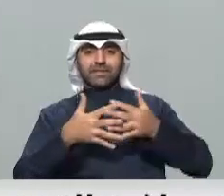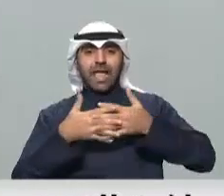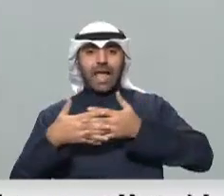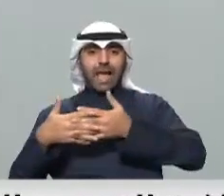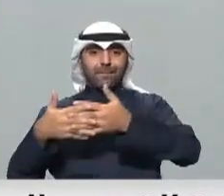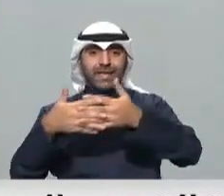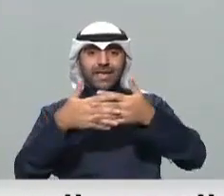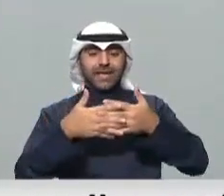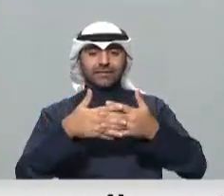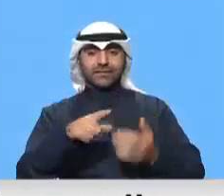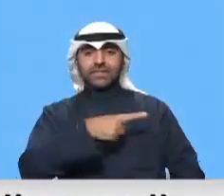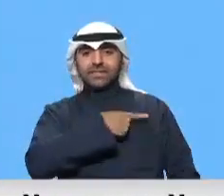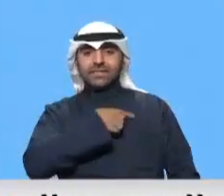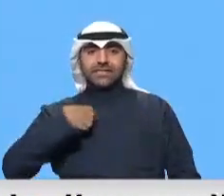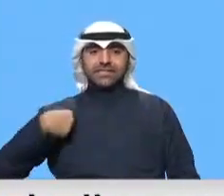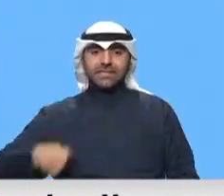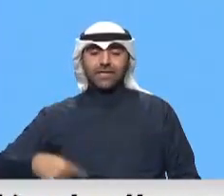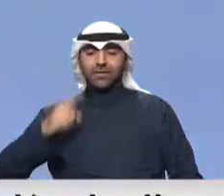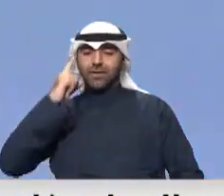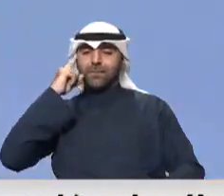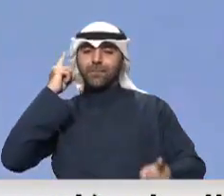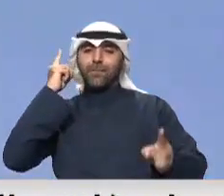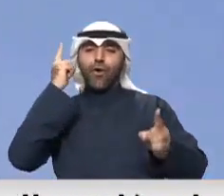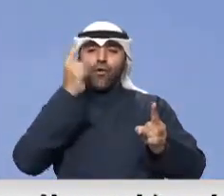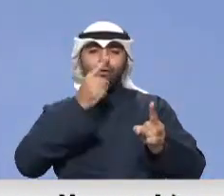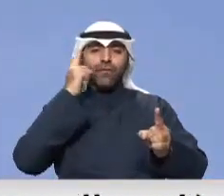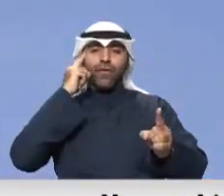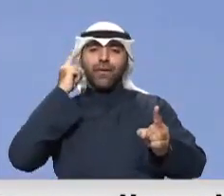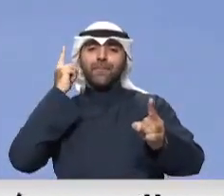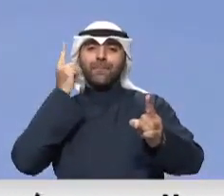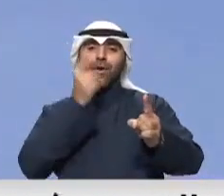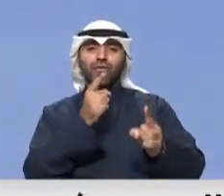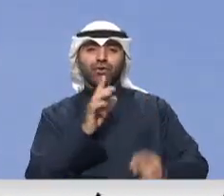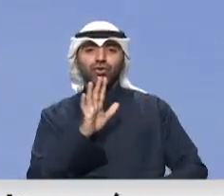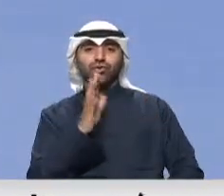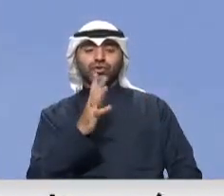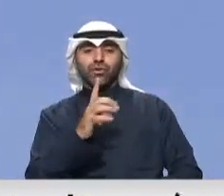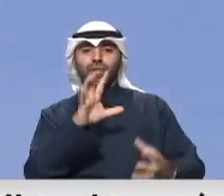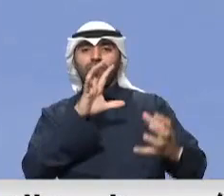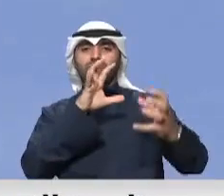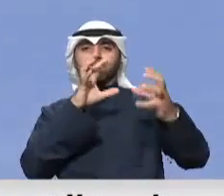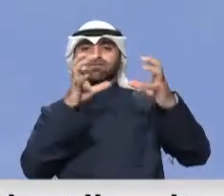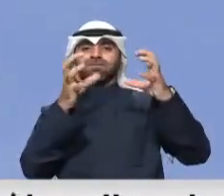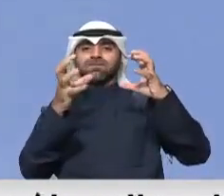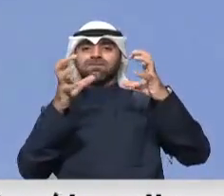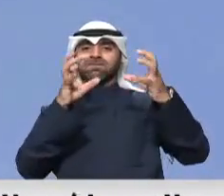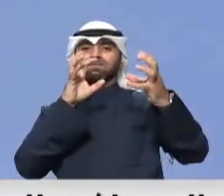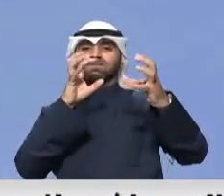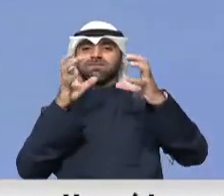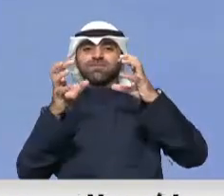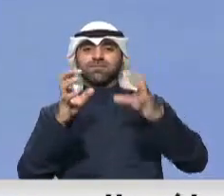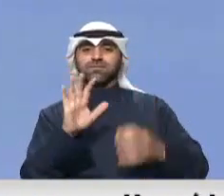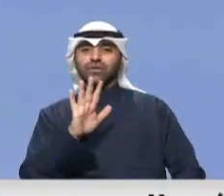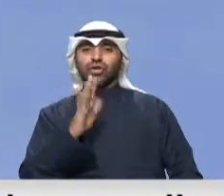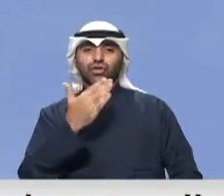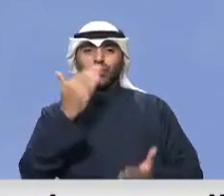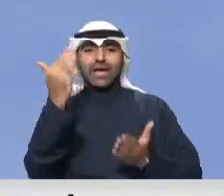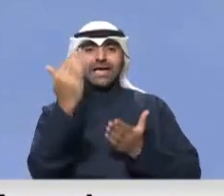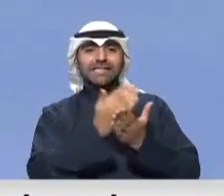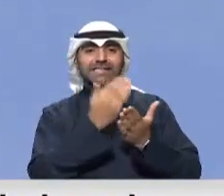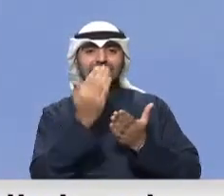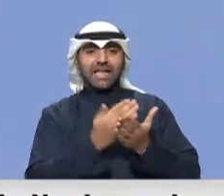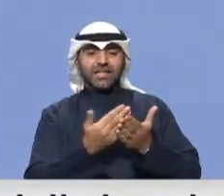استفزازات من الجانبين. الولايات المتحدة مؤخرا أقبلت على العديد من التصرفات بالرغم من إعلانها عن